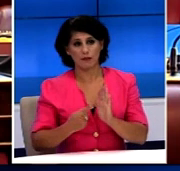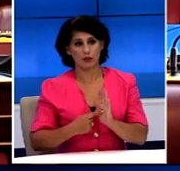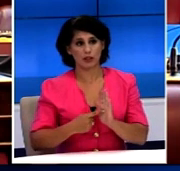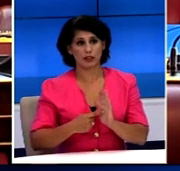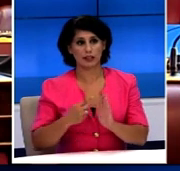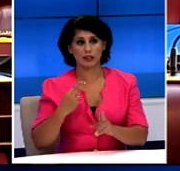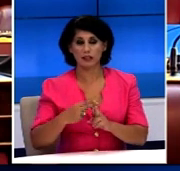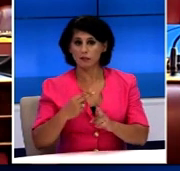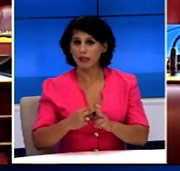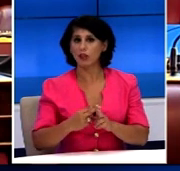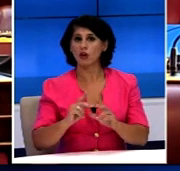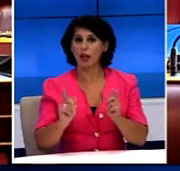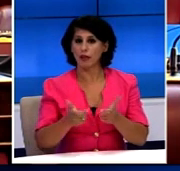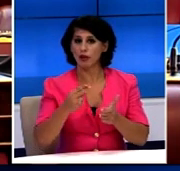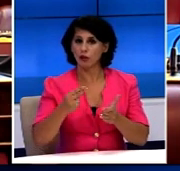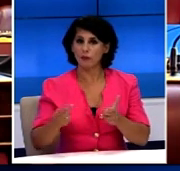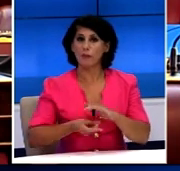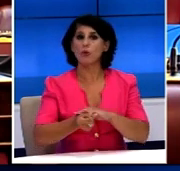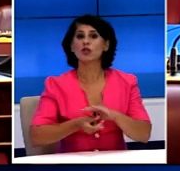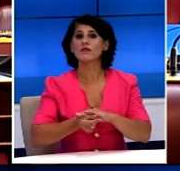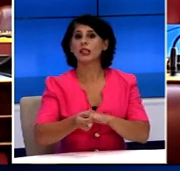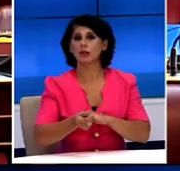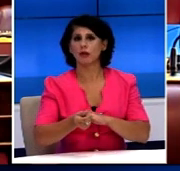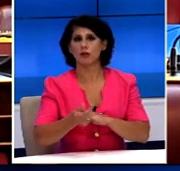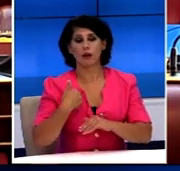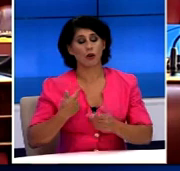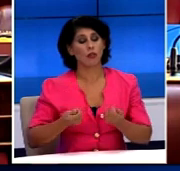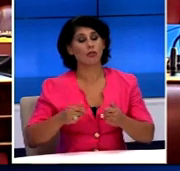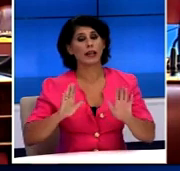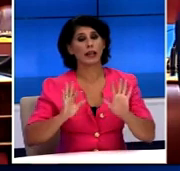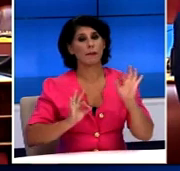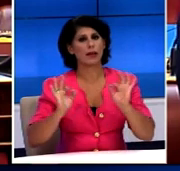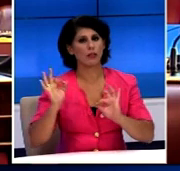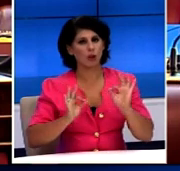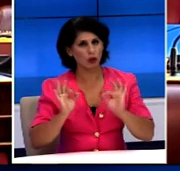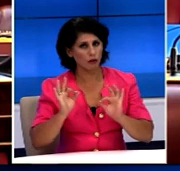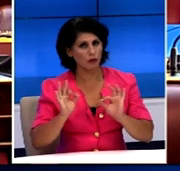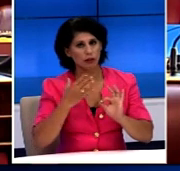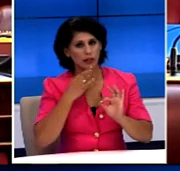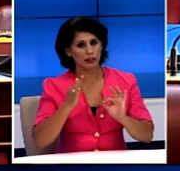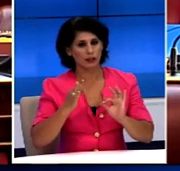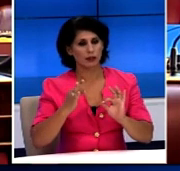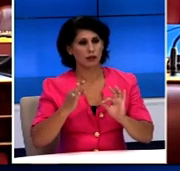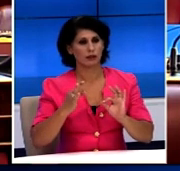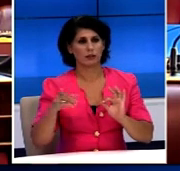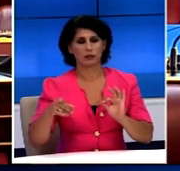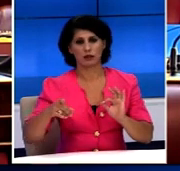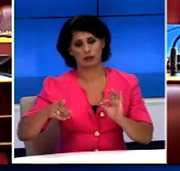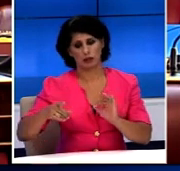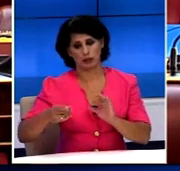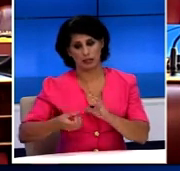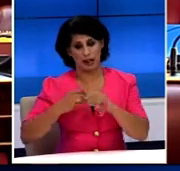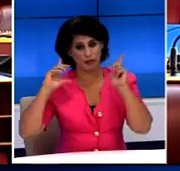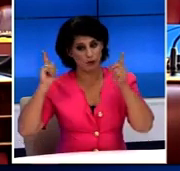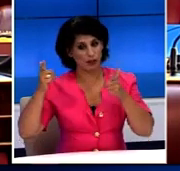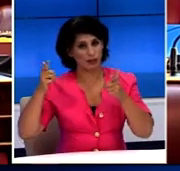εθνικό θέμα που ήταν το προσφυγικό. Δεν έκανα για το μακεδονικό, διότι η αξιωματική αντιπολίτευση